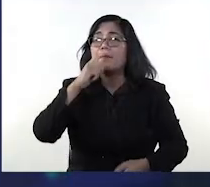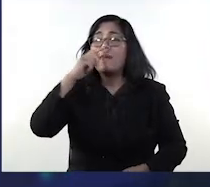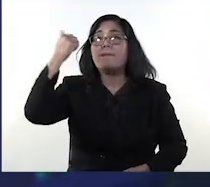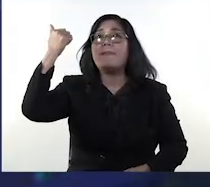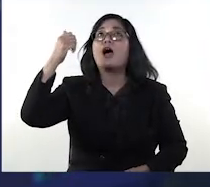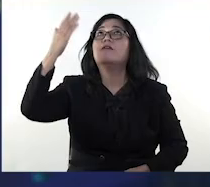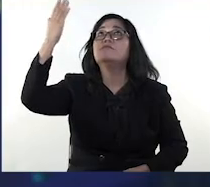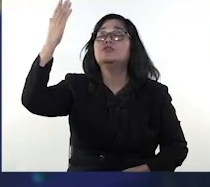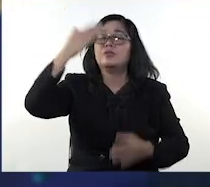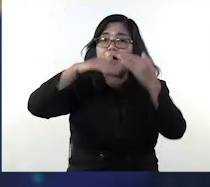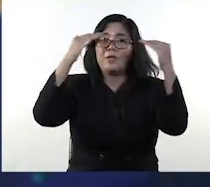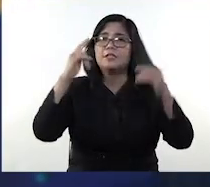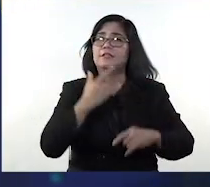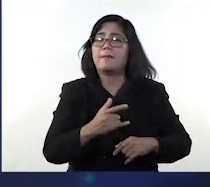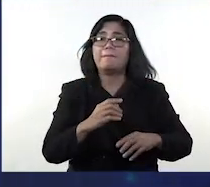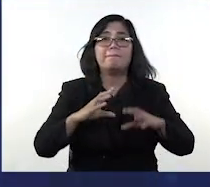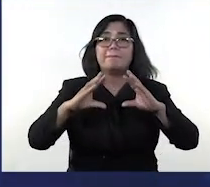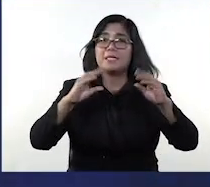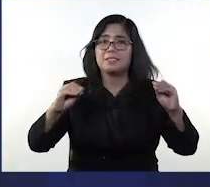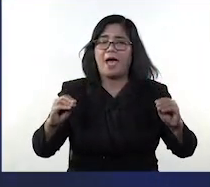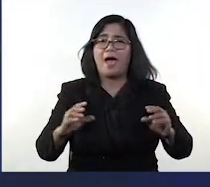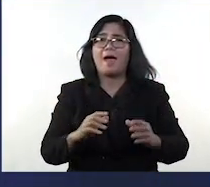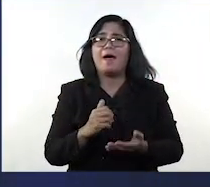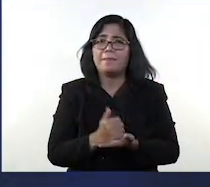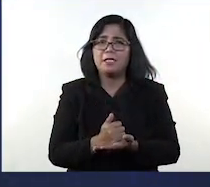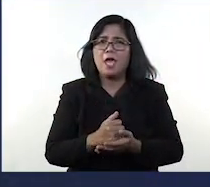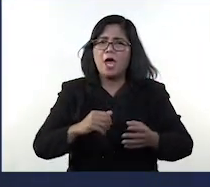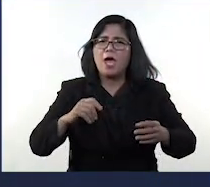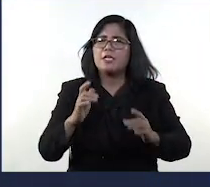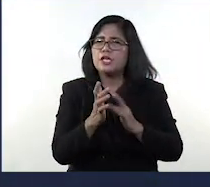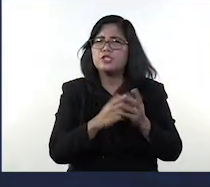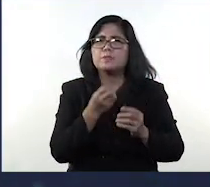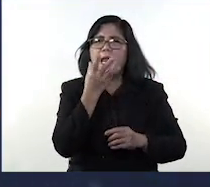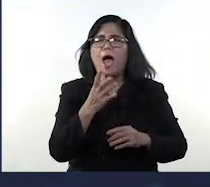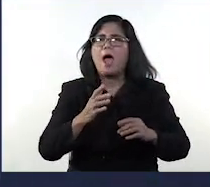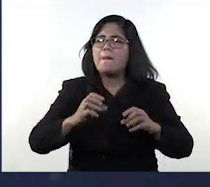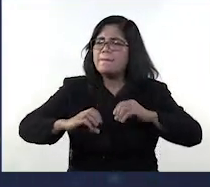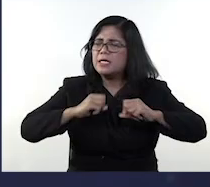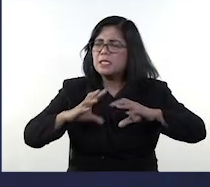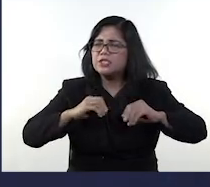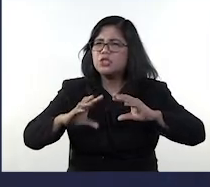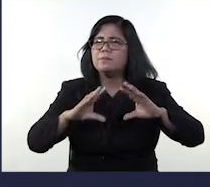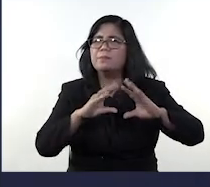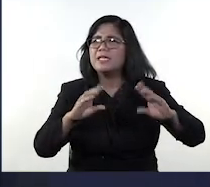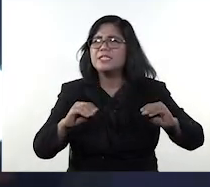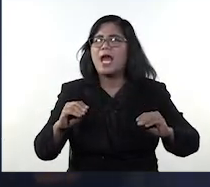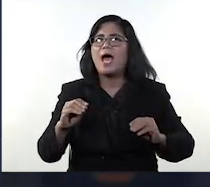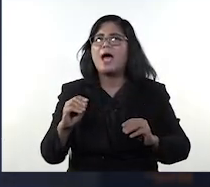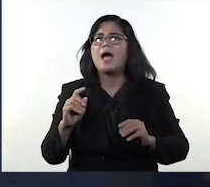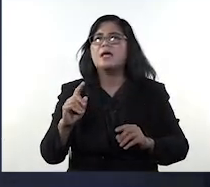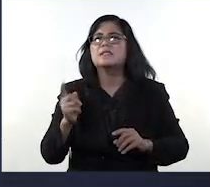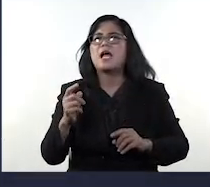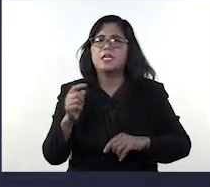hari tuaku bekerja juga Hai Yesus bilang apa pekerja las lagi siang sebab akan datang malam dimana kita gak bisa